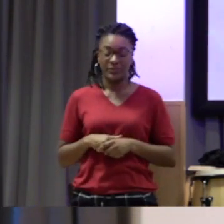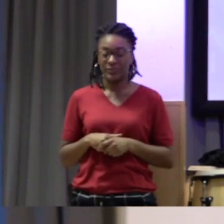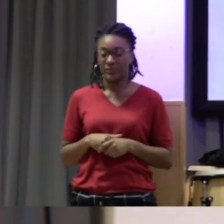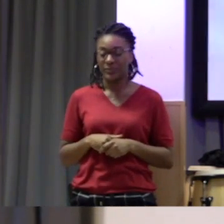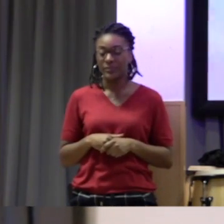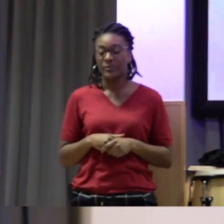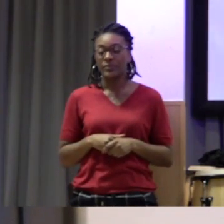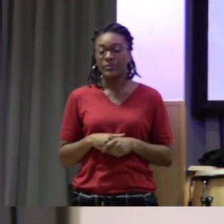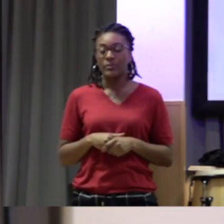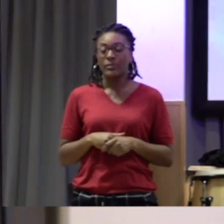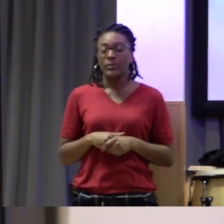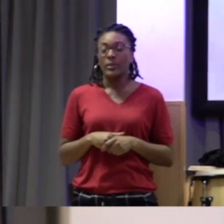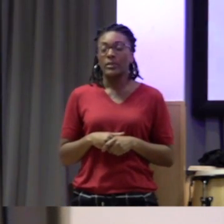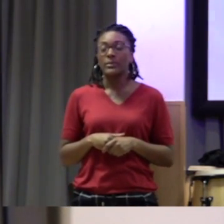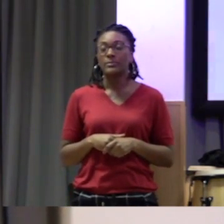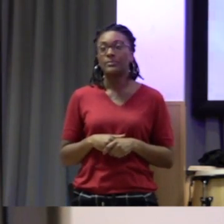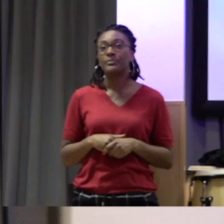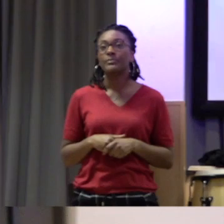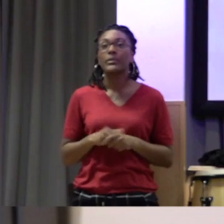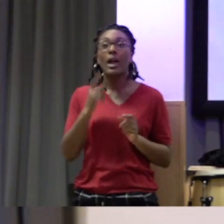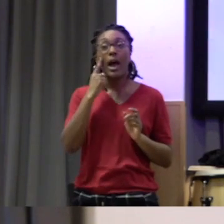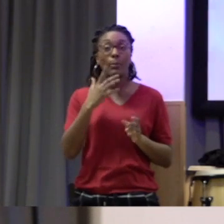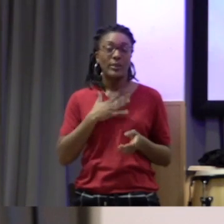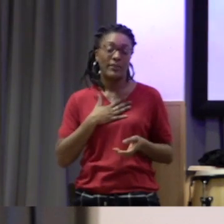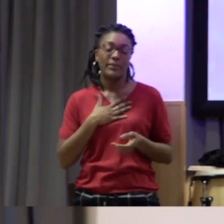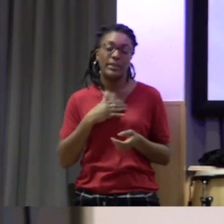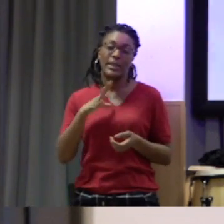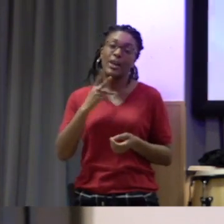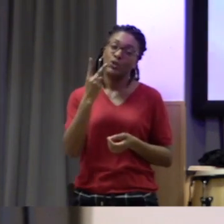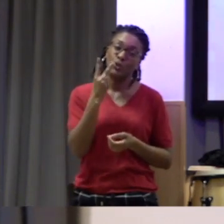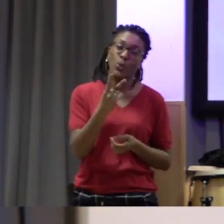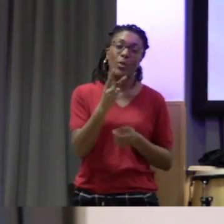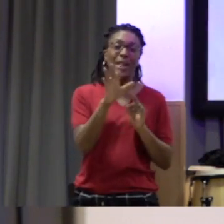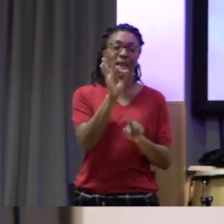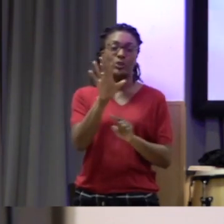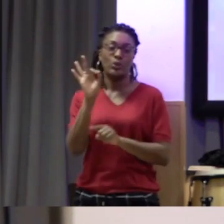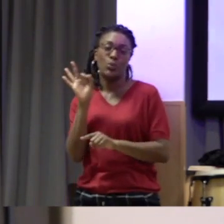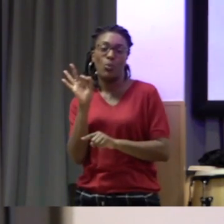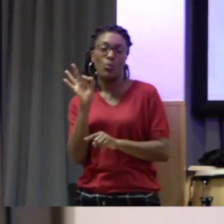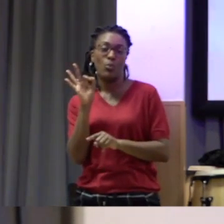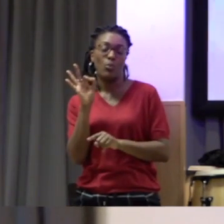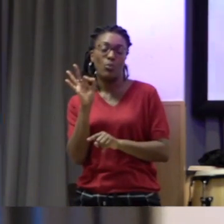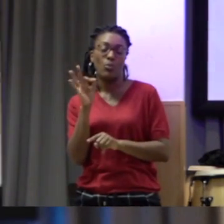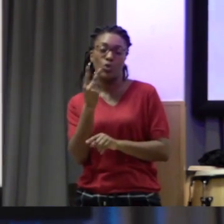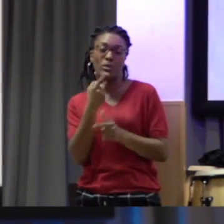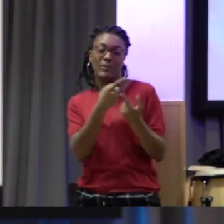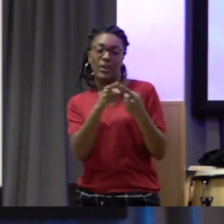À mon humble avis, il y a deux types d'élections. Il y a être élu